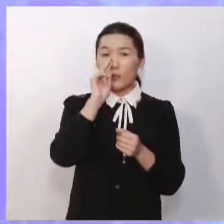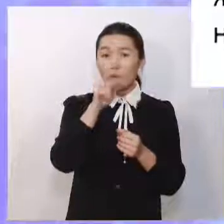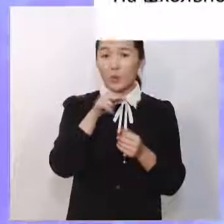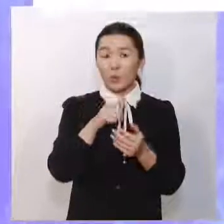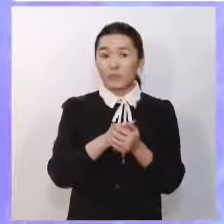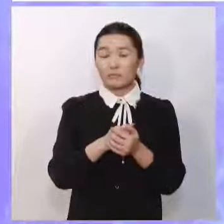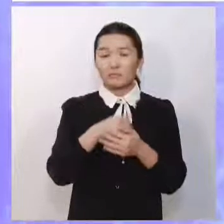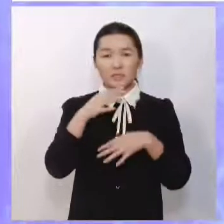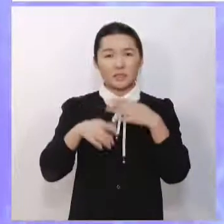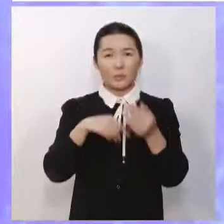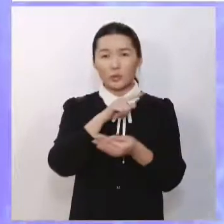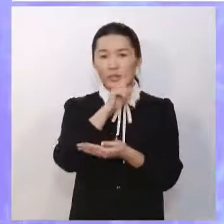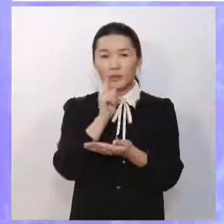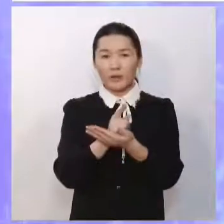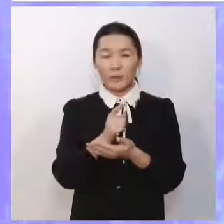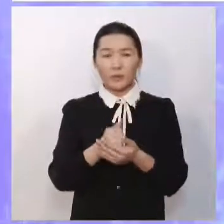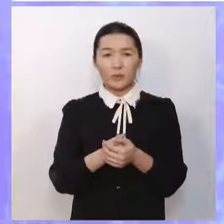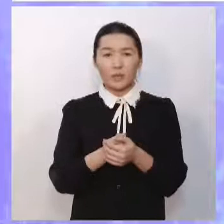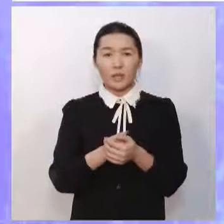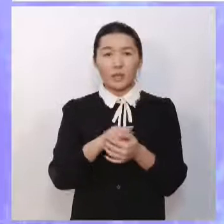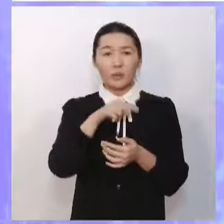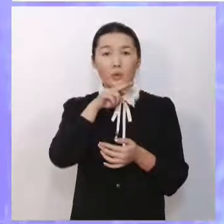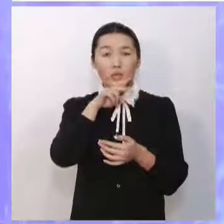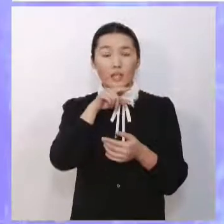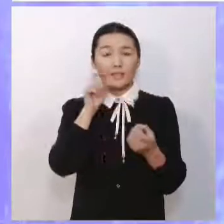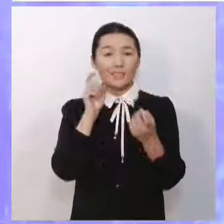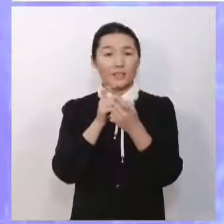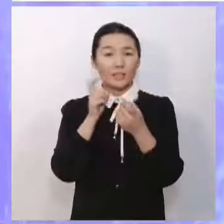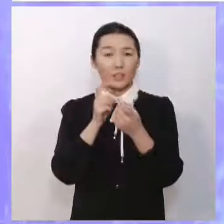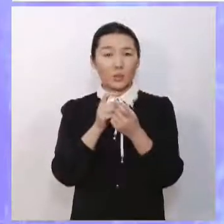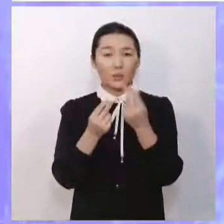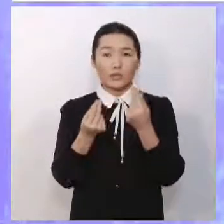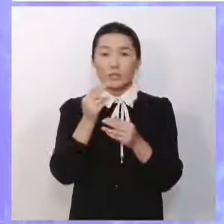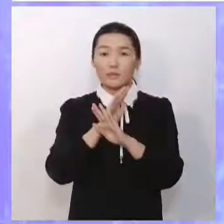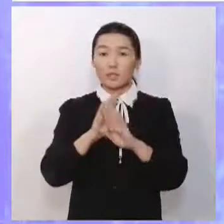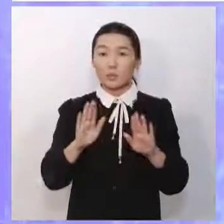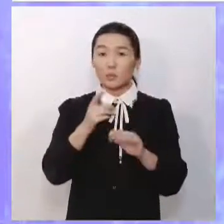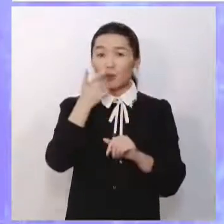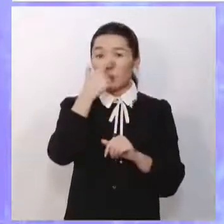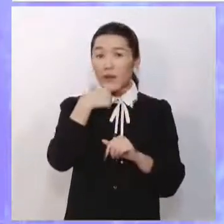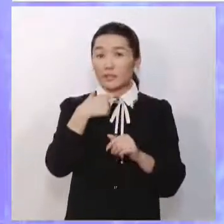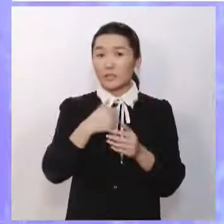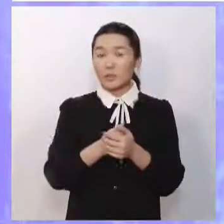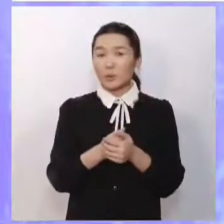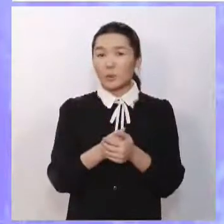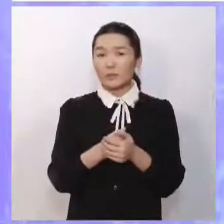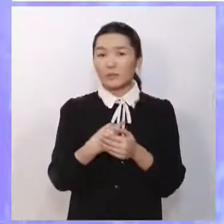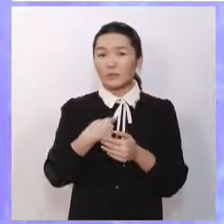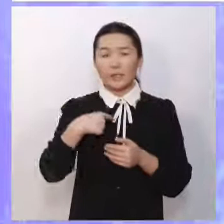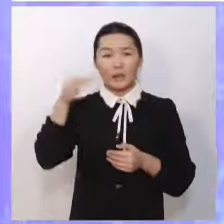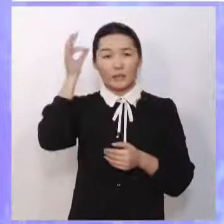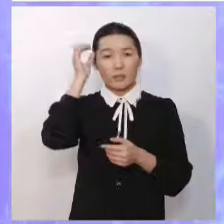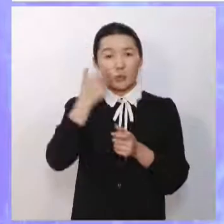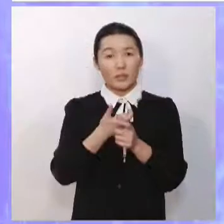вопрос. Но уж козлы дерутся не в шутку, а всерьез. Я вспомнил